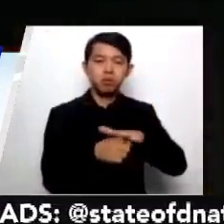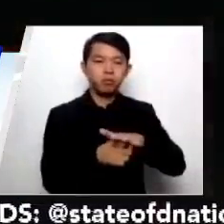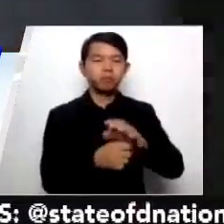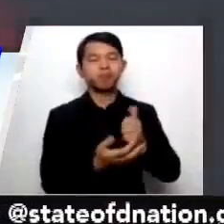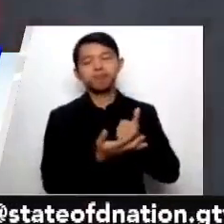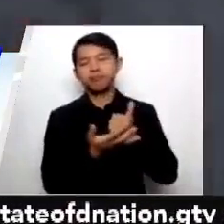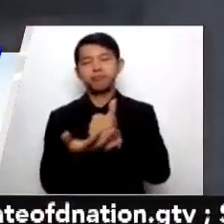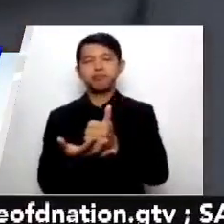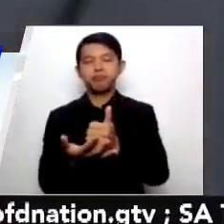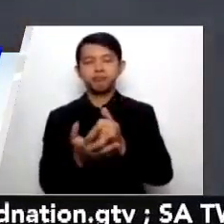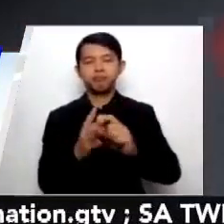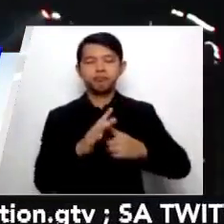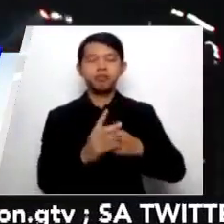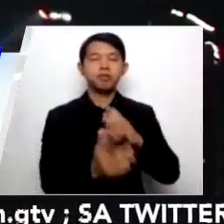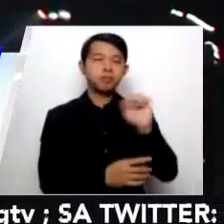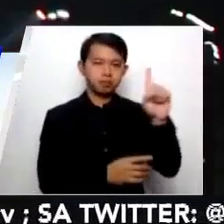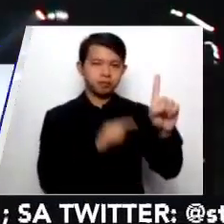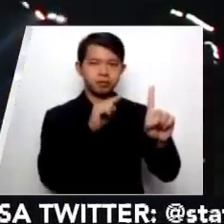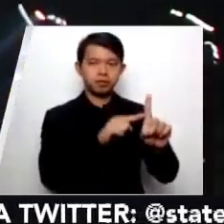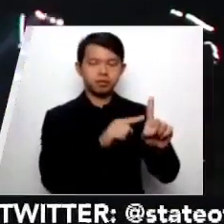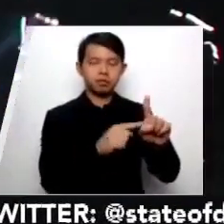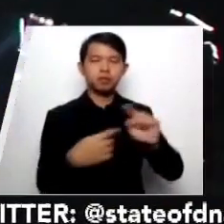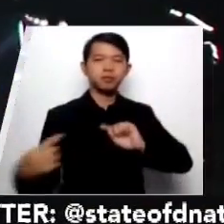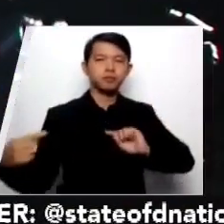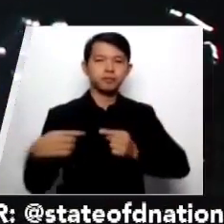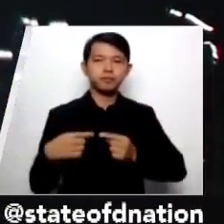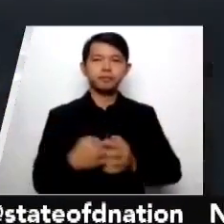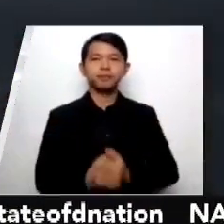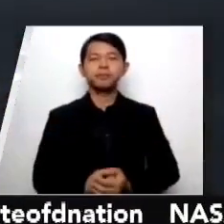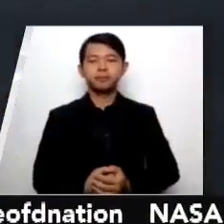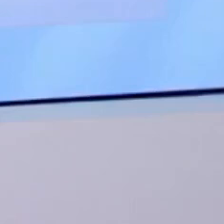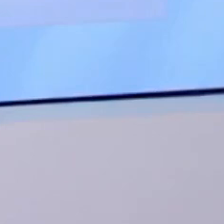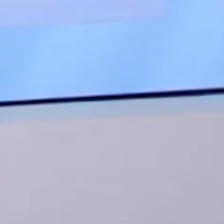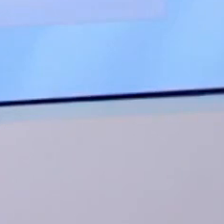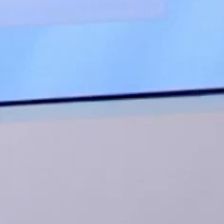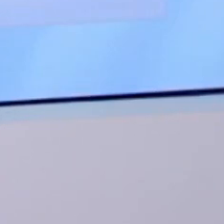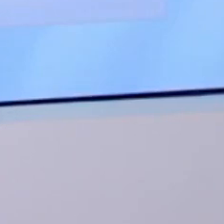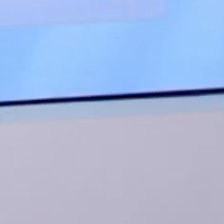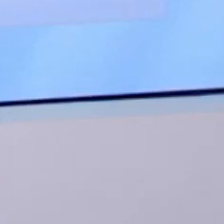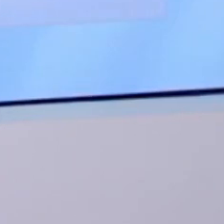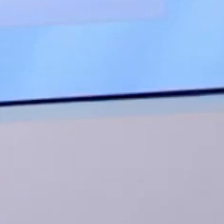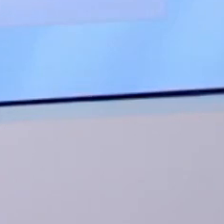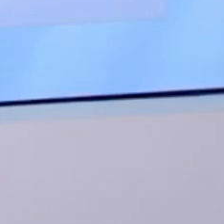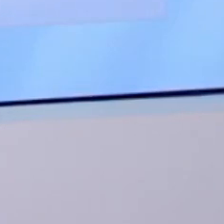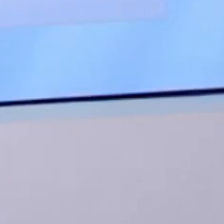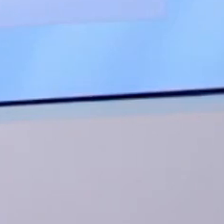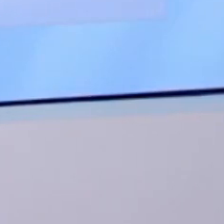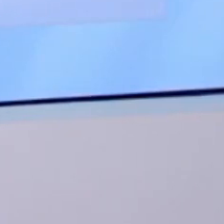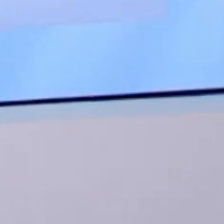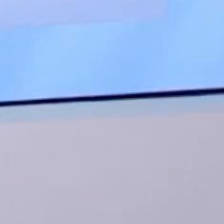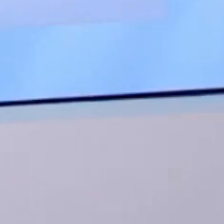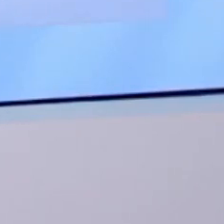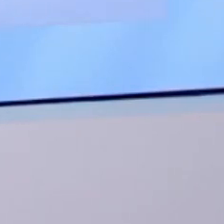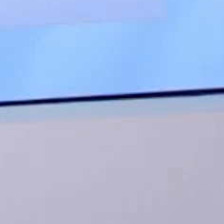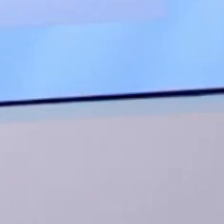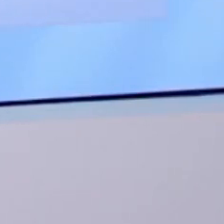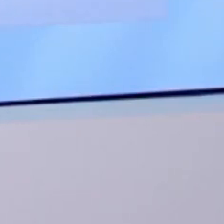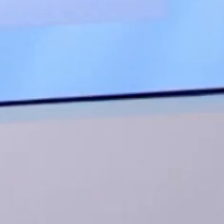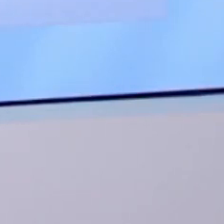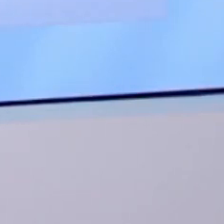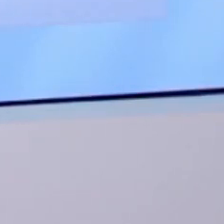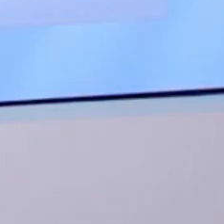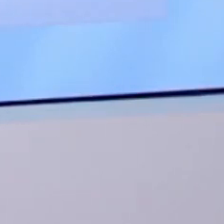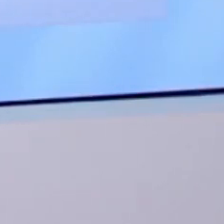nasugatan. Inaalam pa ang pinagmulan ng apoy. Huwag magpahuli sa mga balitang dapat ninyong